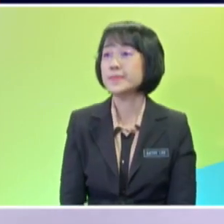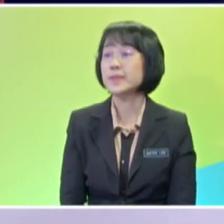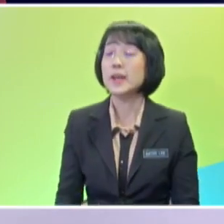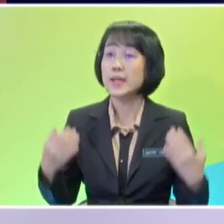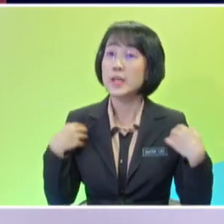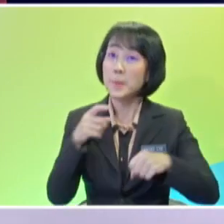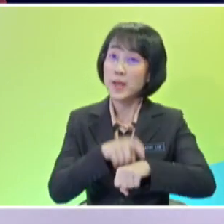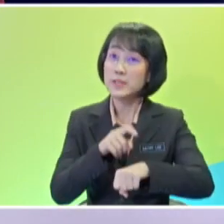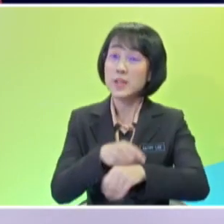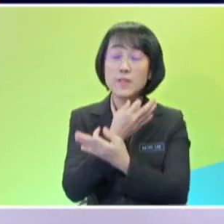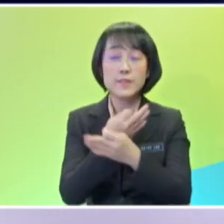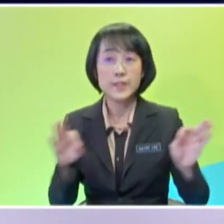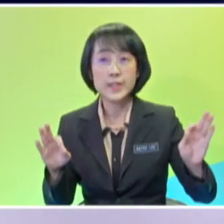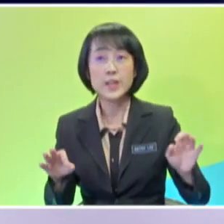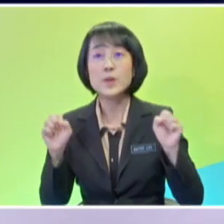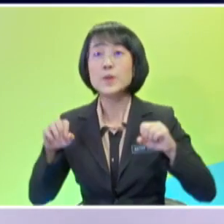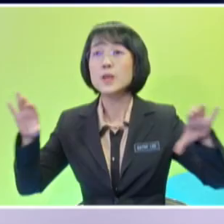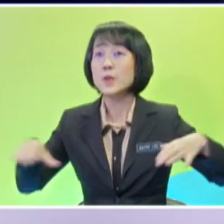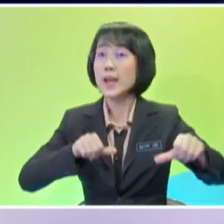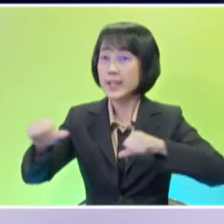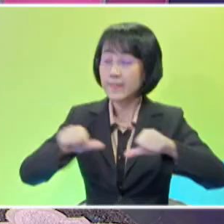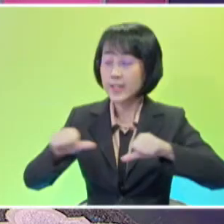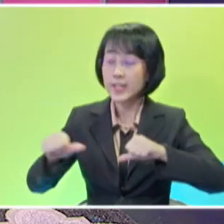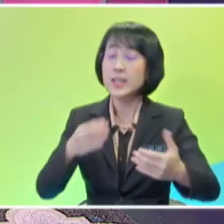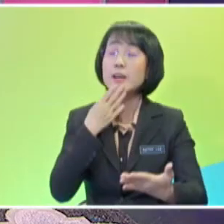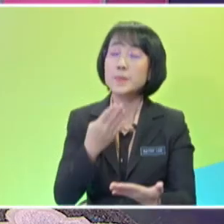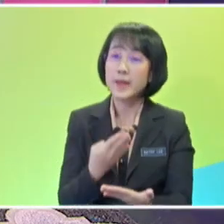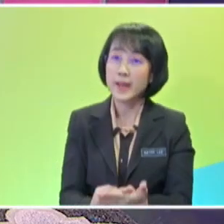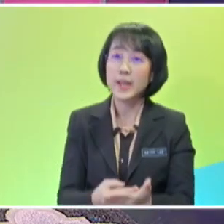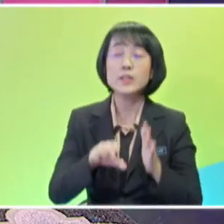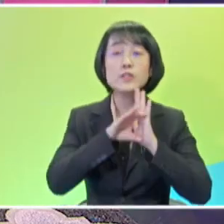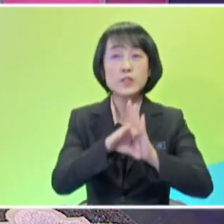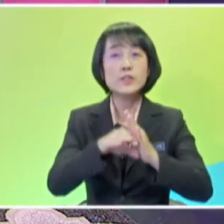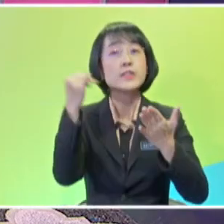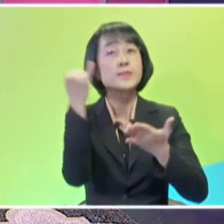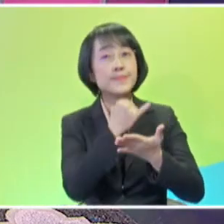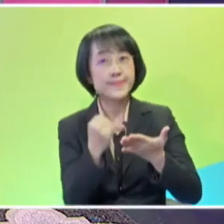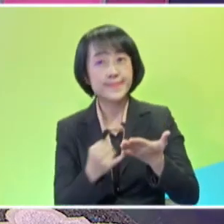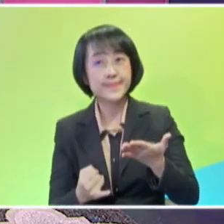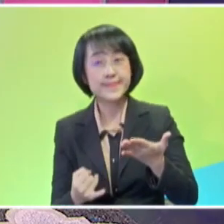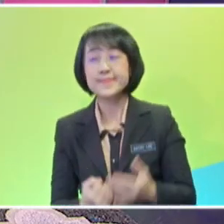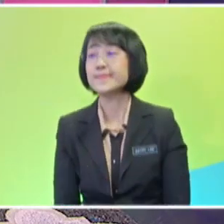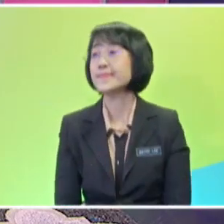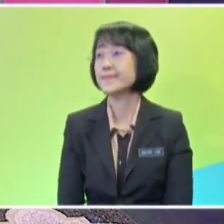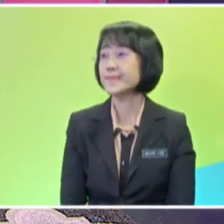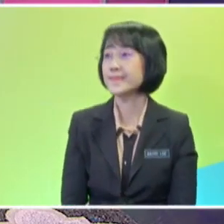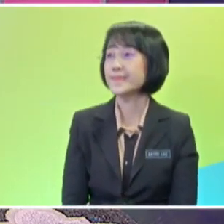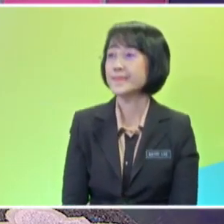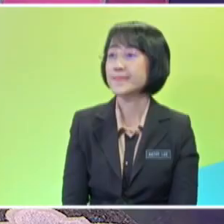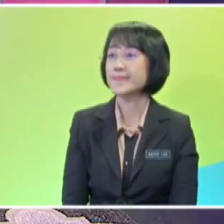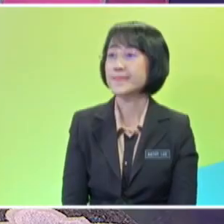gunakan buat Activity yang berfaedah seperti melukis selain bermain ya bermain